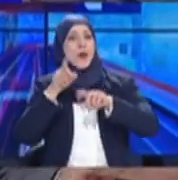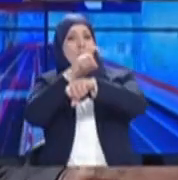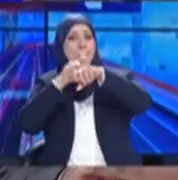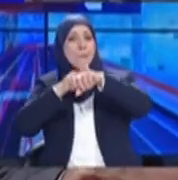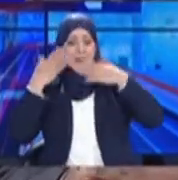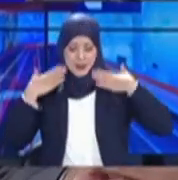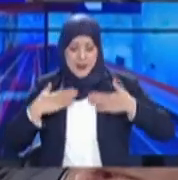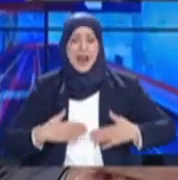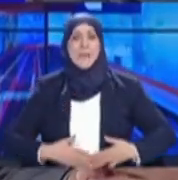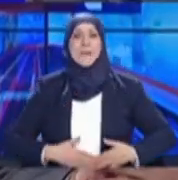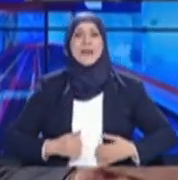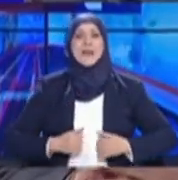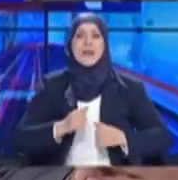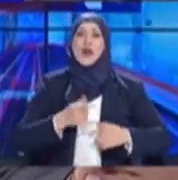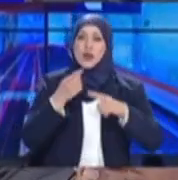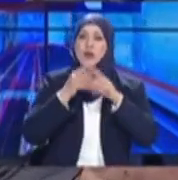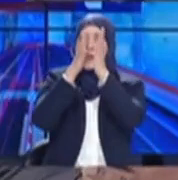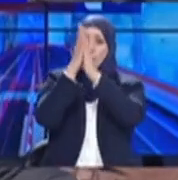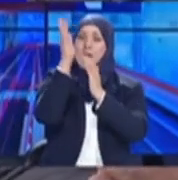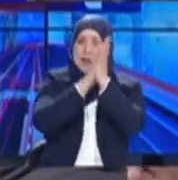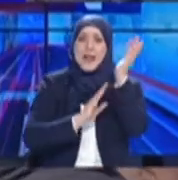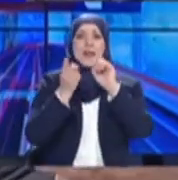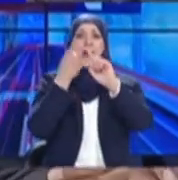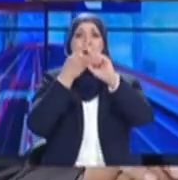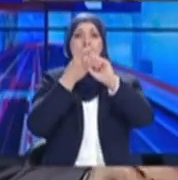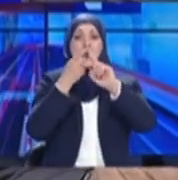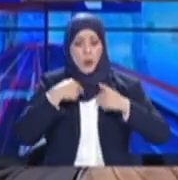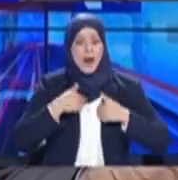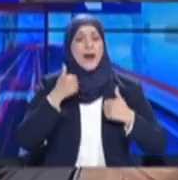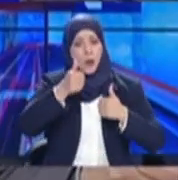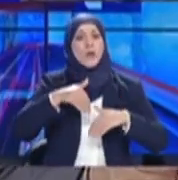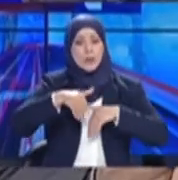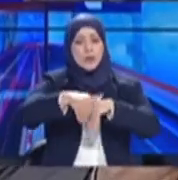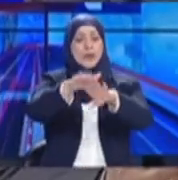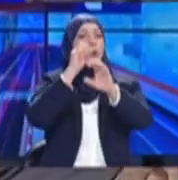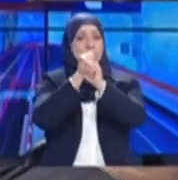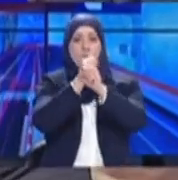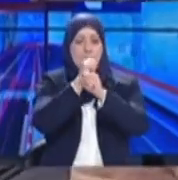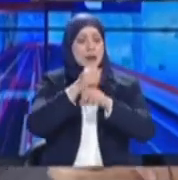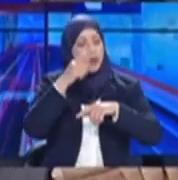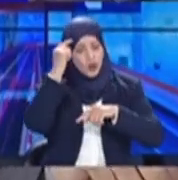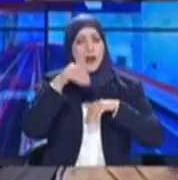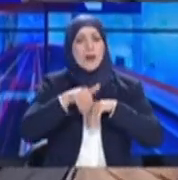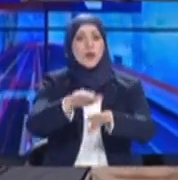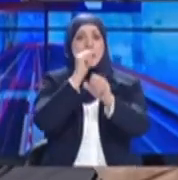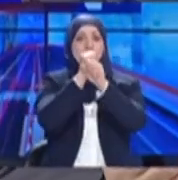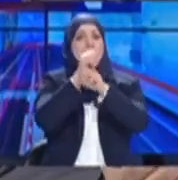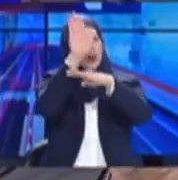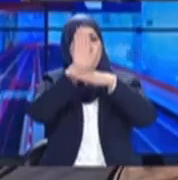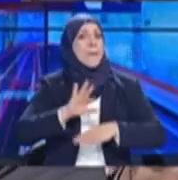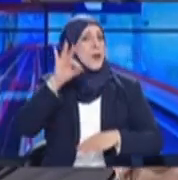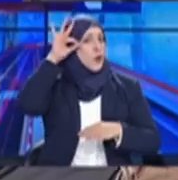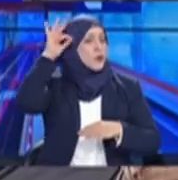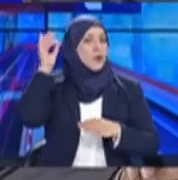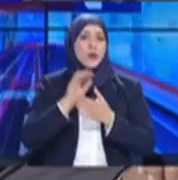مسؤولياتها في حمايه الاوان واحنا في الصفوف الاولى بس مش من اليوم حاليا بشان كملوا بلادنا